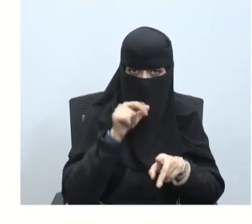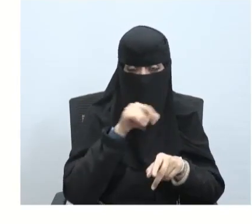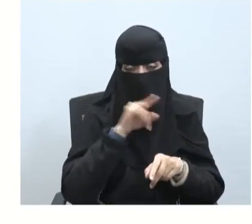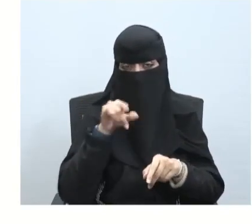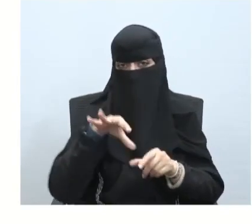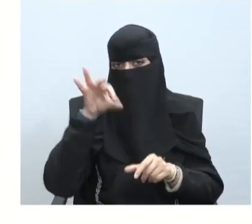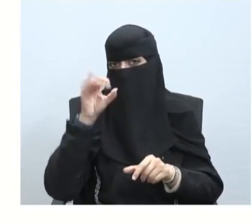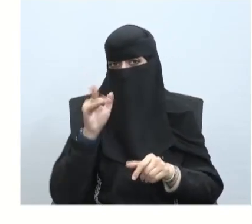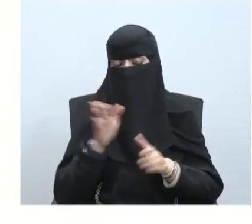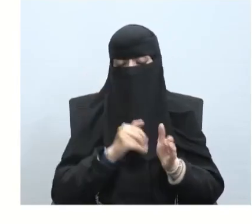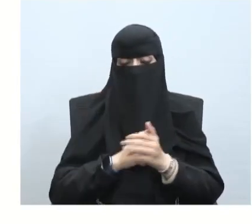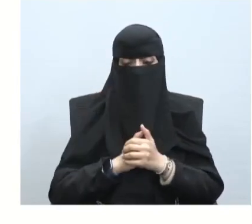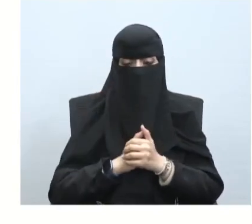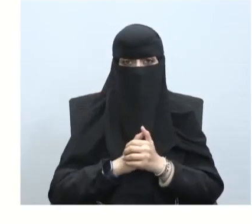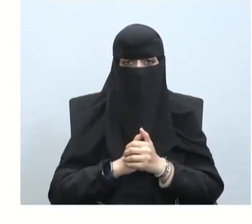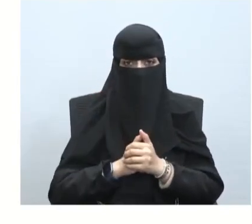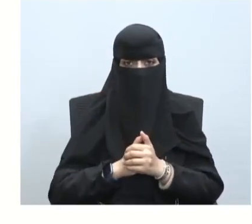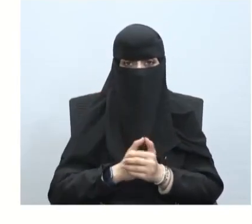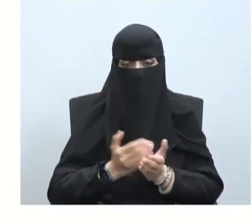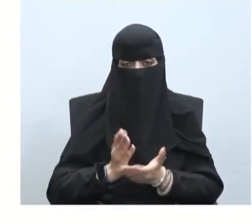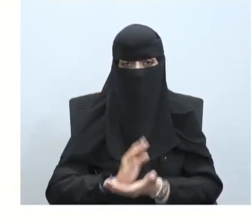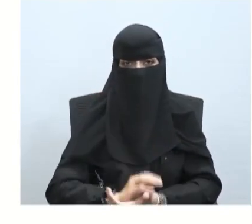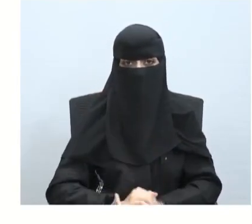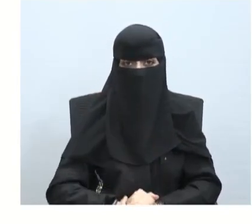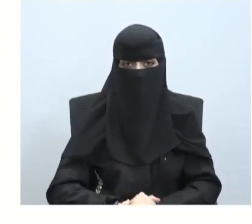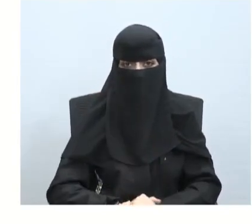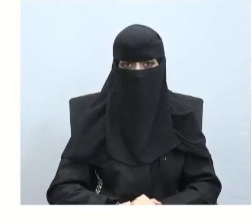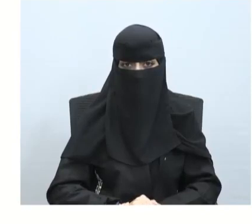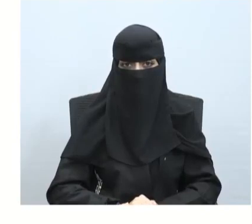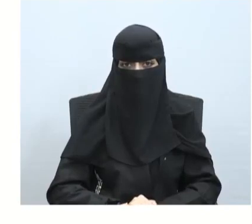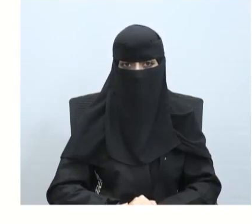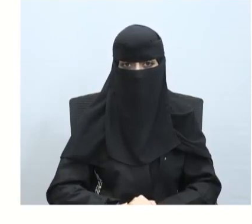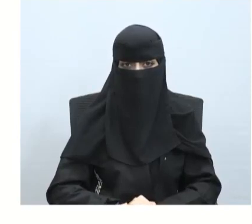هذه النقود لشراء المطلوب ام لا تفضلوا يا مبدعين